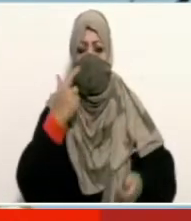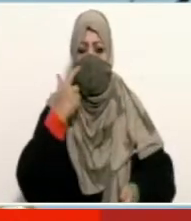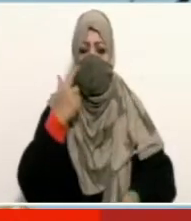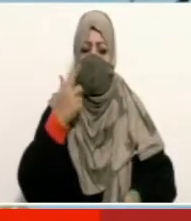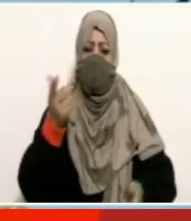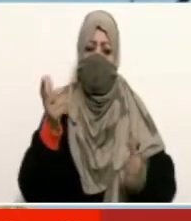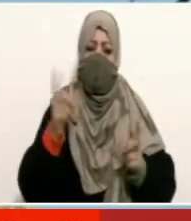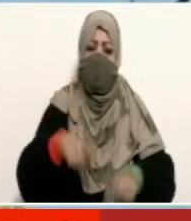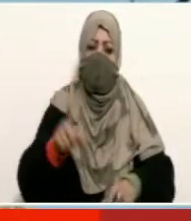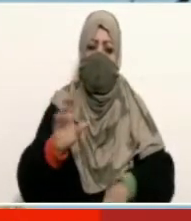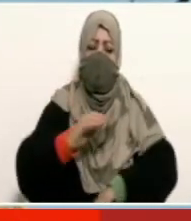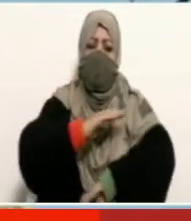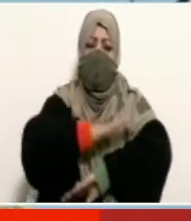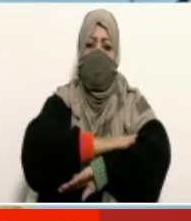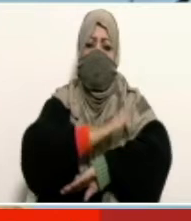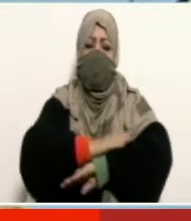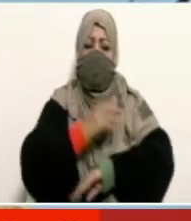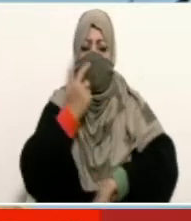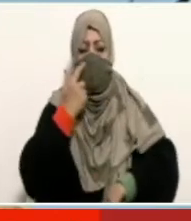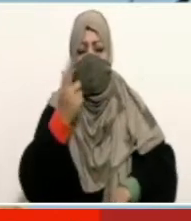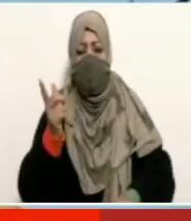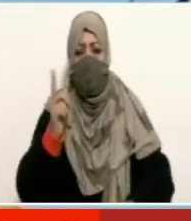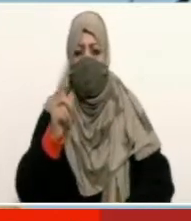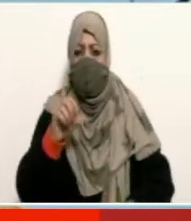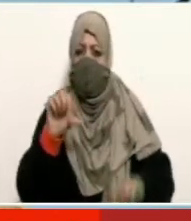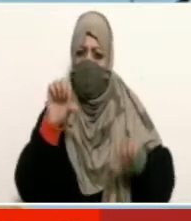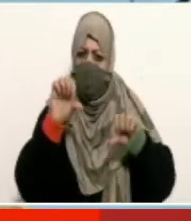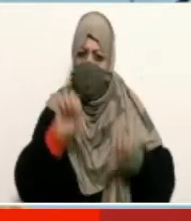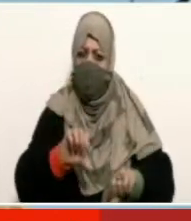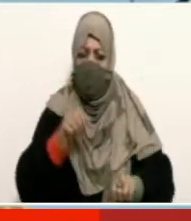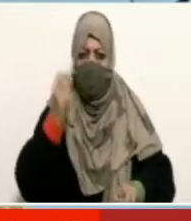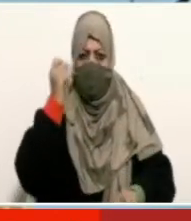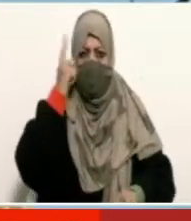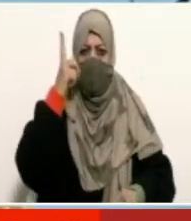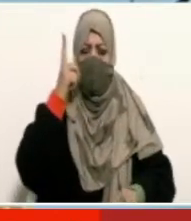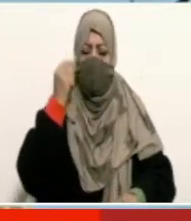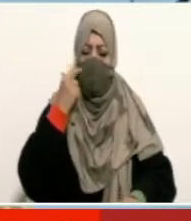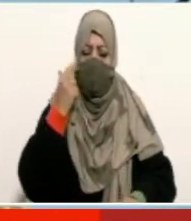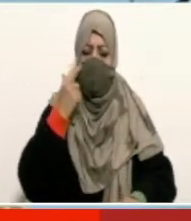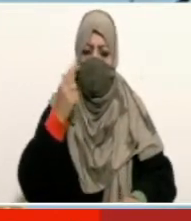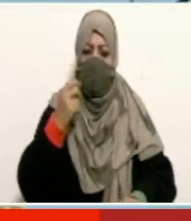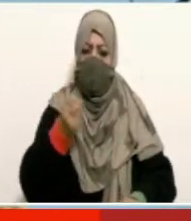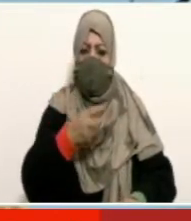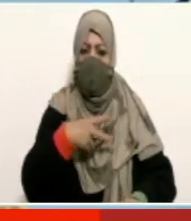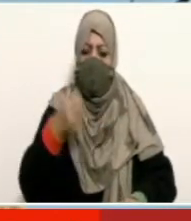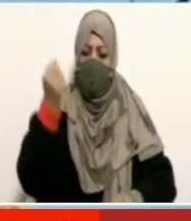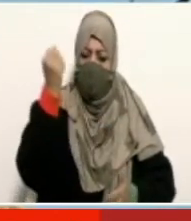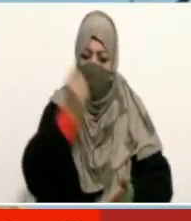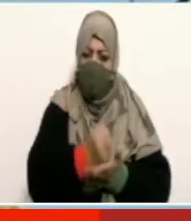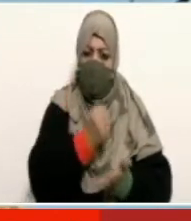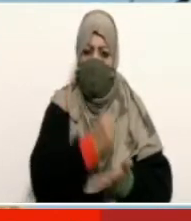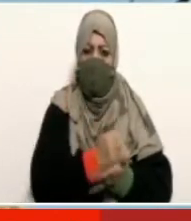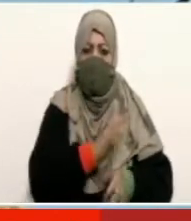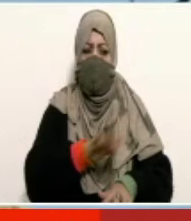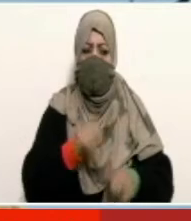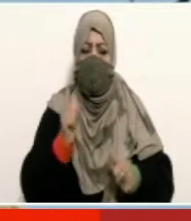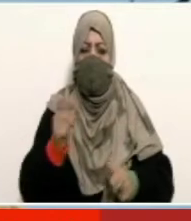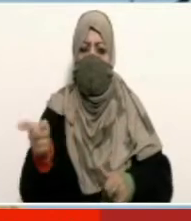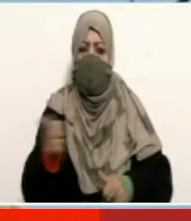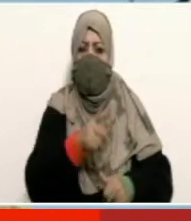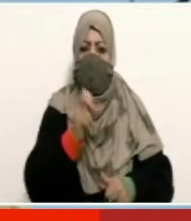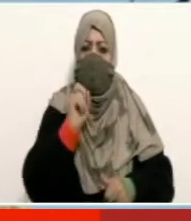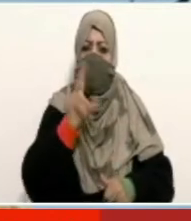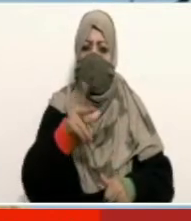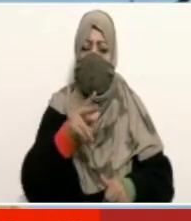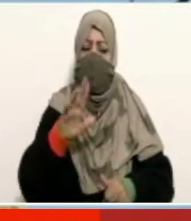لم يتفطن الوكيل إلى تمام العقد وما وفقت عليه، لعل فيه حتى إشكال في هذه الوكالة، والله أعلم. فعليك